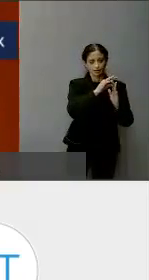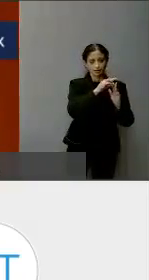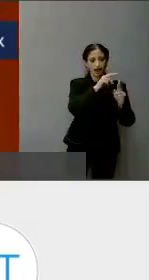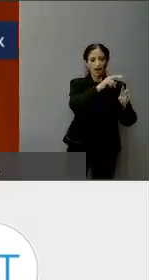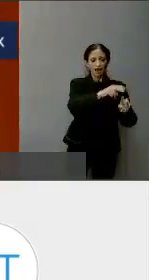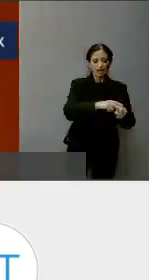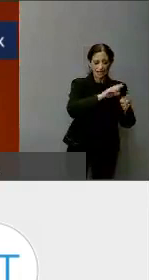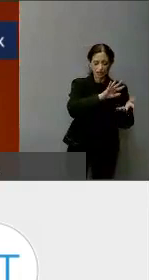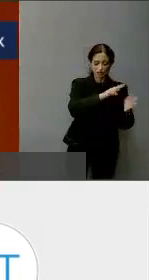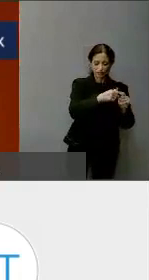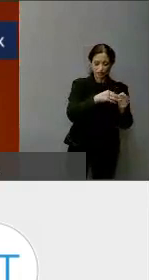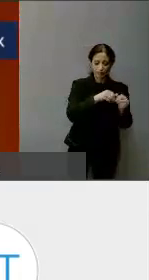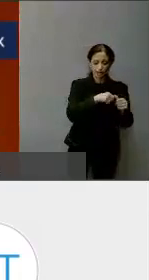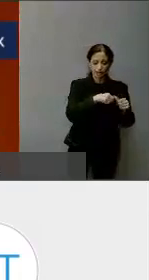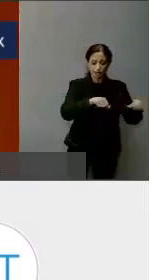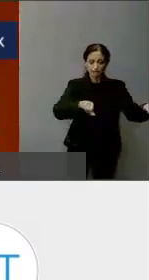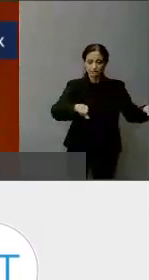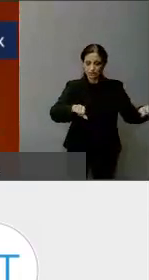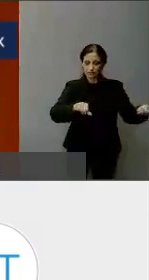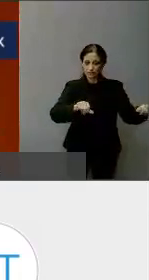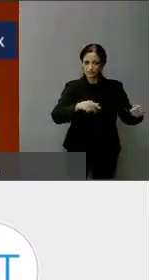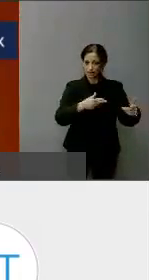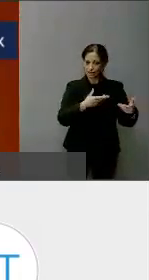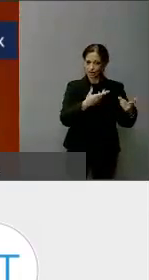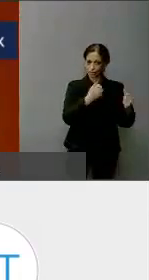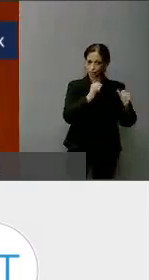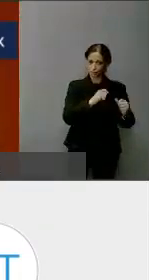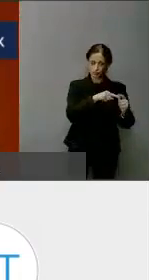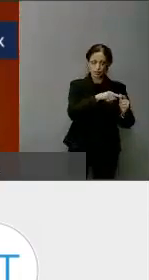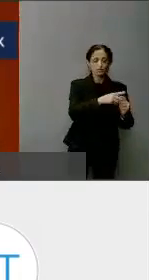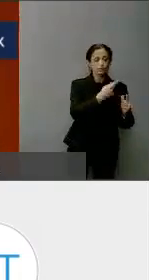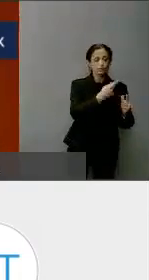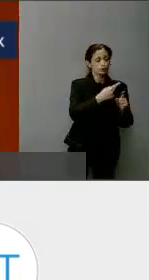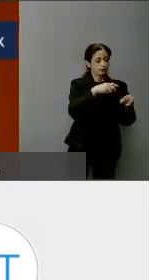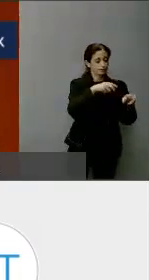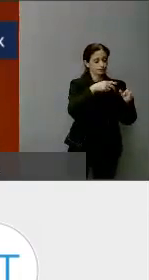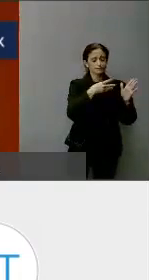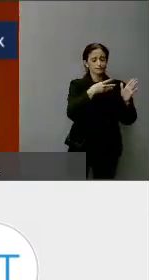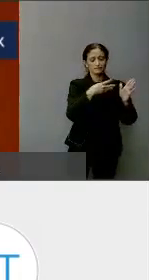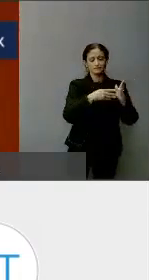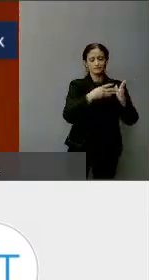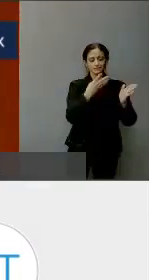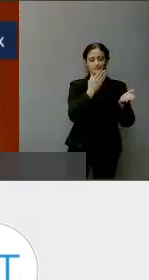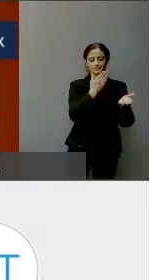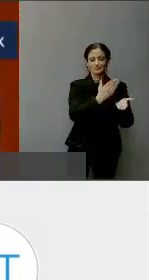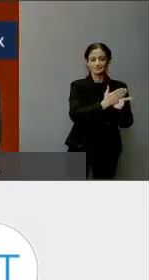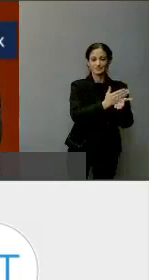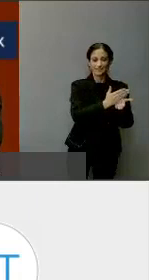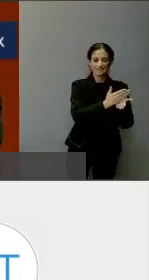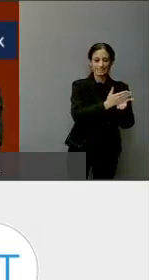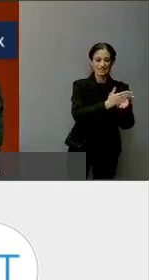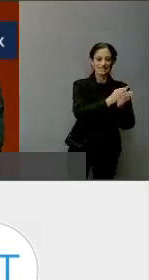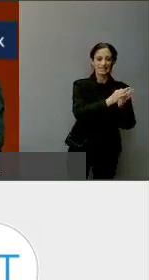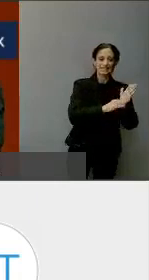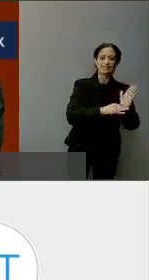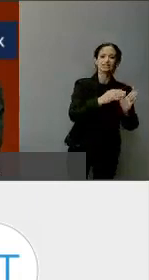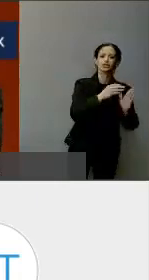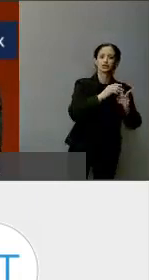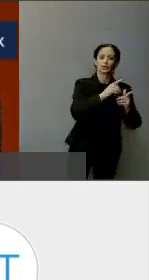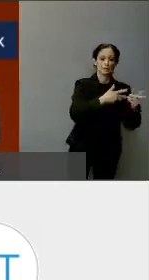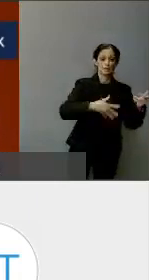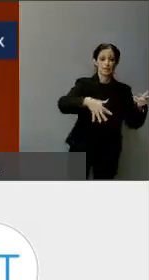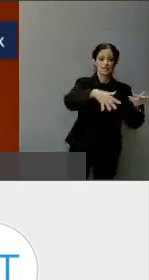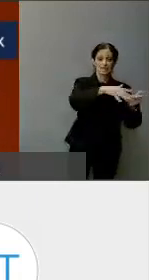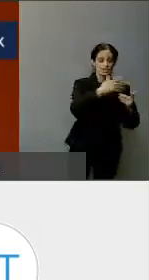residenziali corri con i corridoi ecologici e i vincoli paesaggistici di tutti elementi galati da questa delibera senza